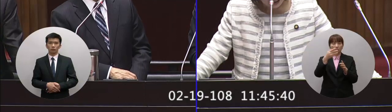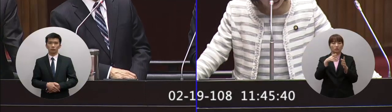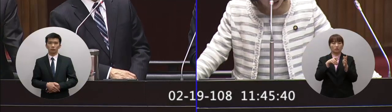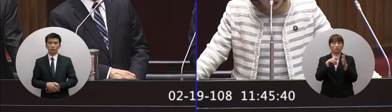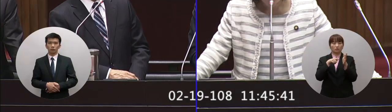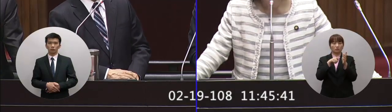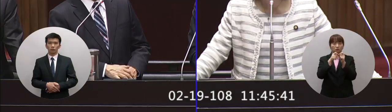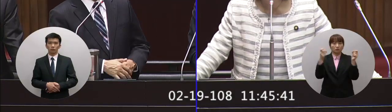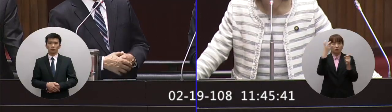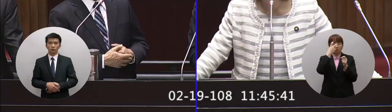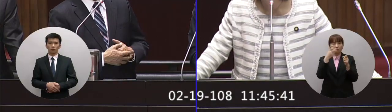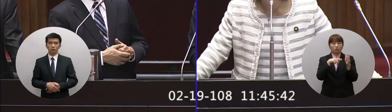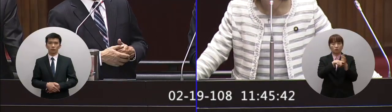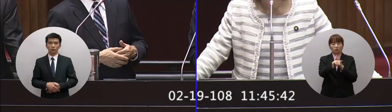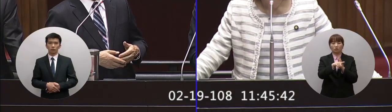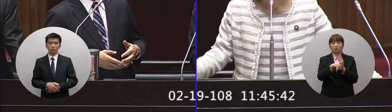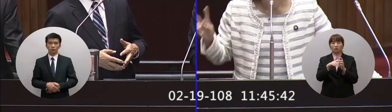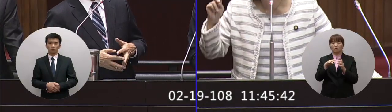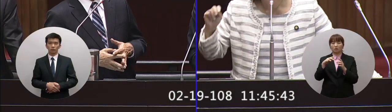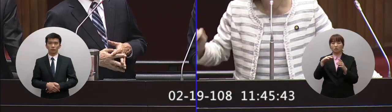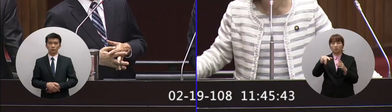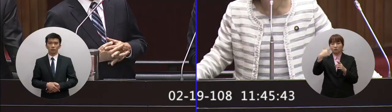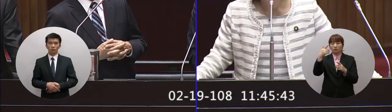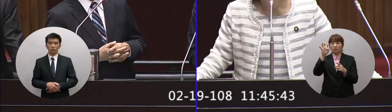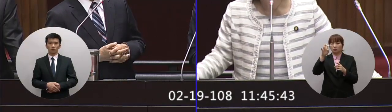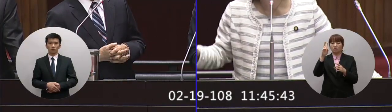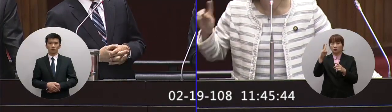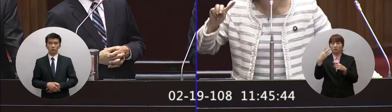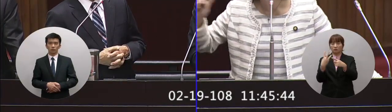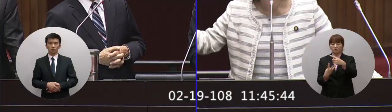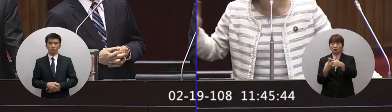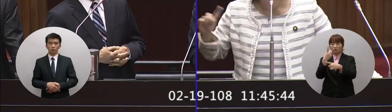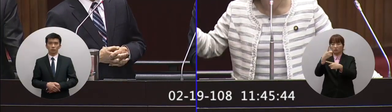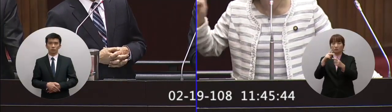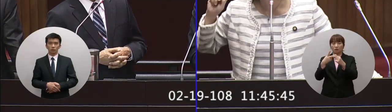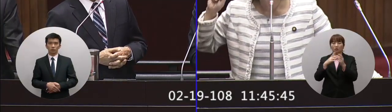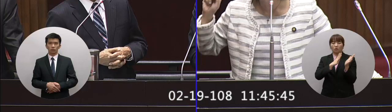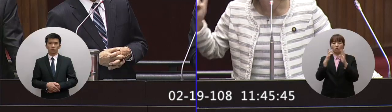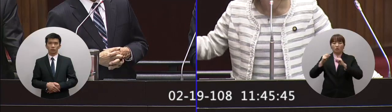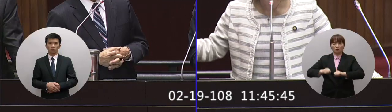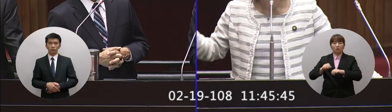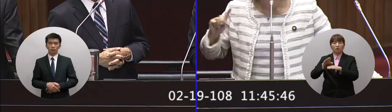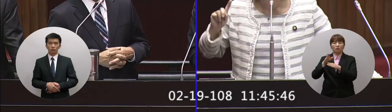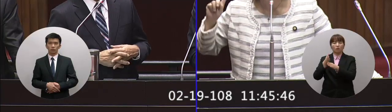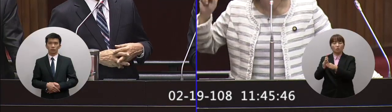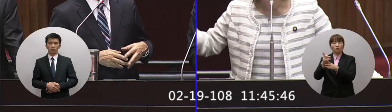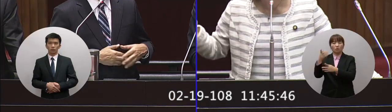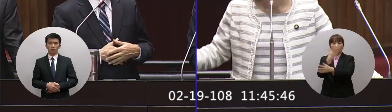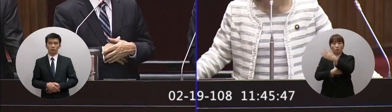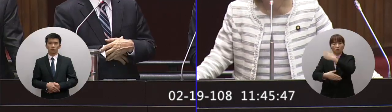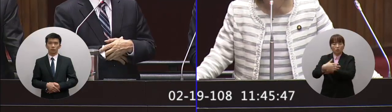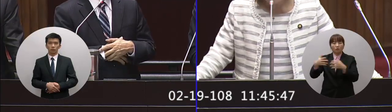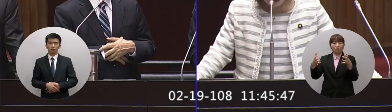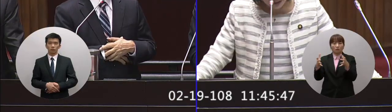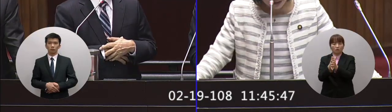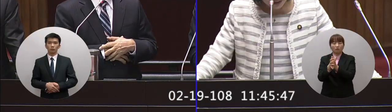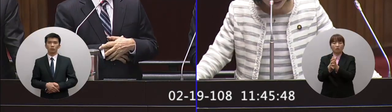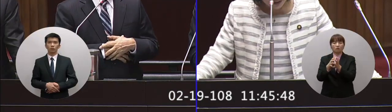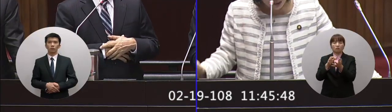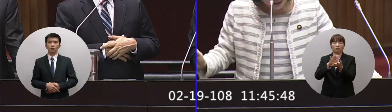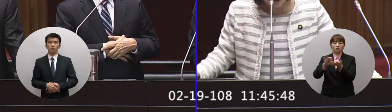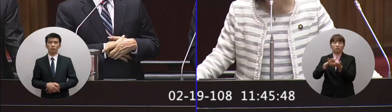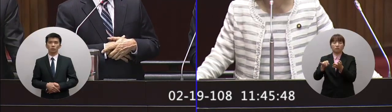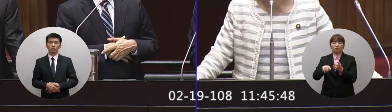车，其中有642，几乎三分之一都跟护康巴士，也就是跟身心障碍朋友共用，